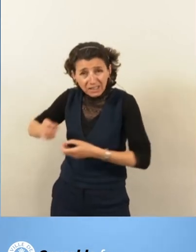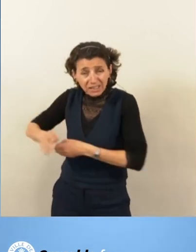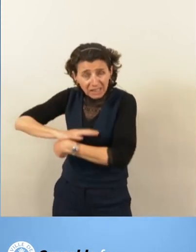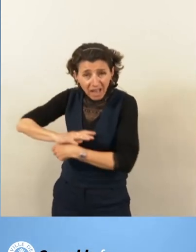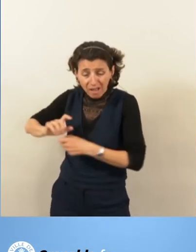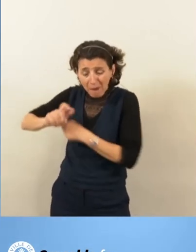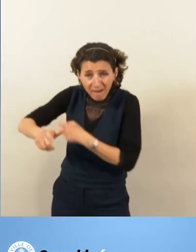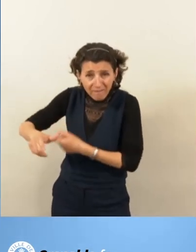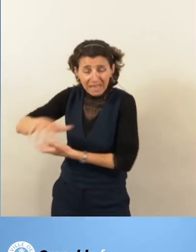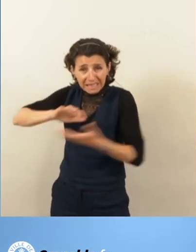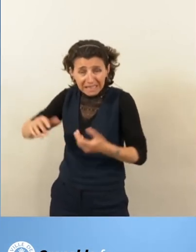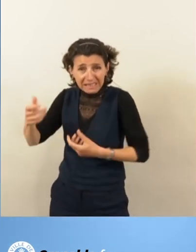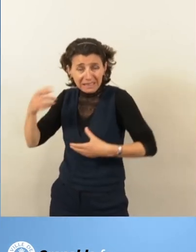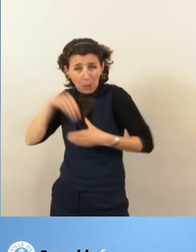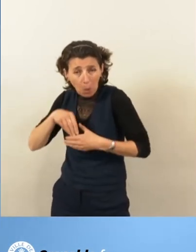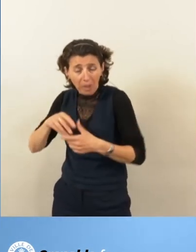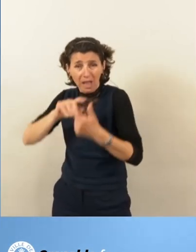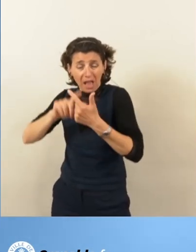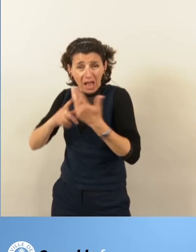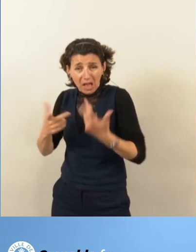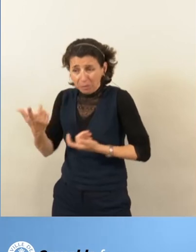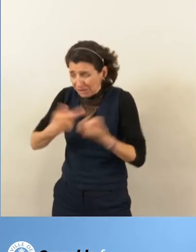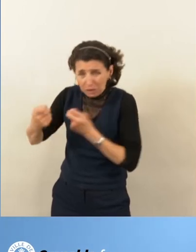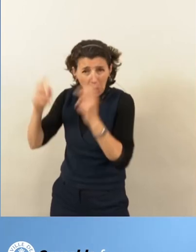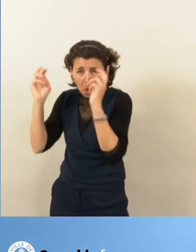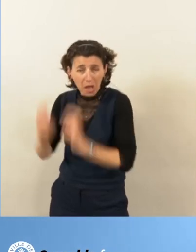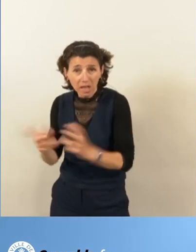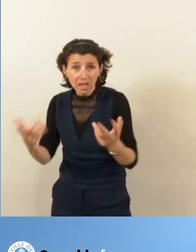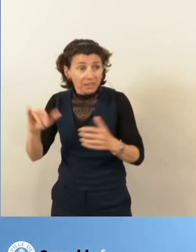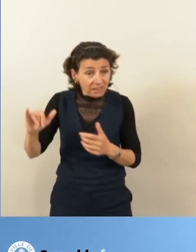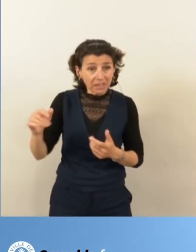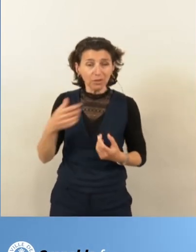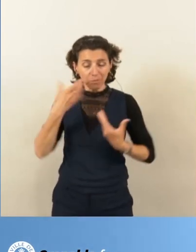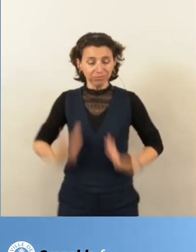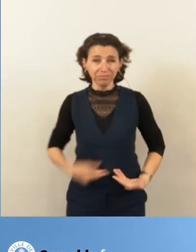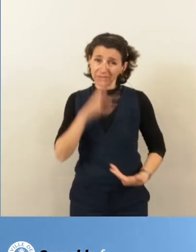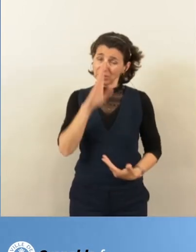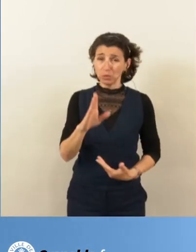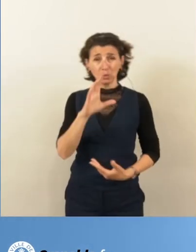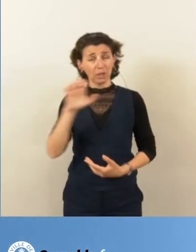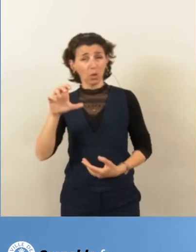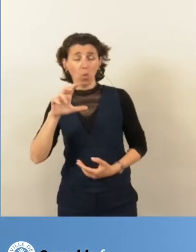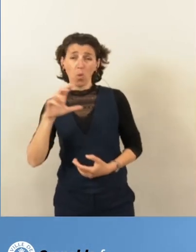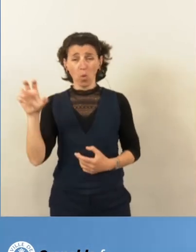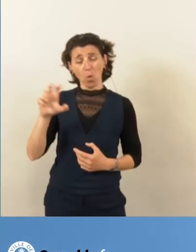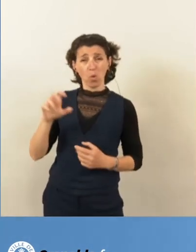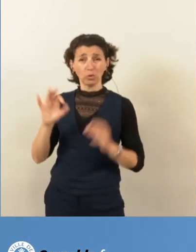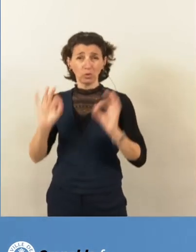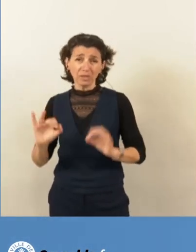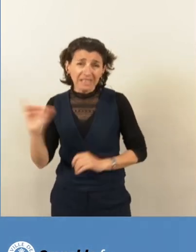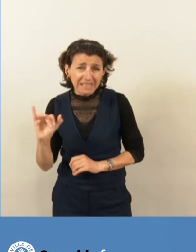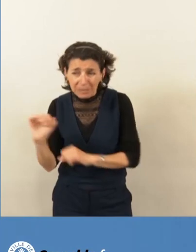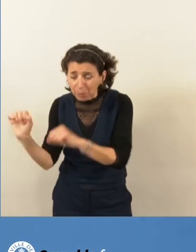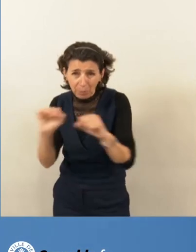qui a les moyens aujourd'hui d'être un bon écolo où est l'âme sociale de votre